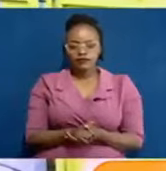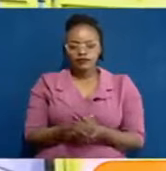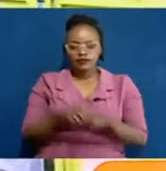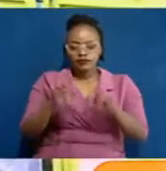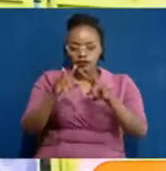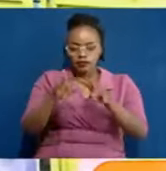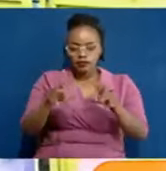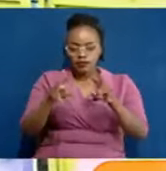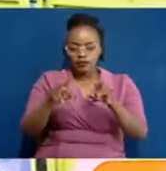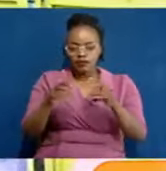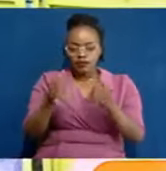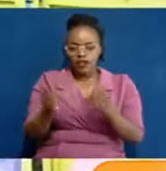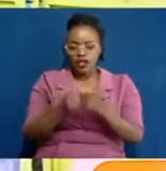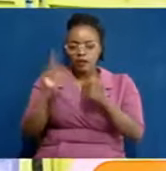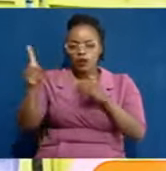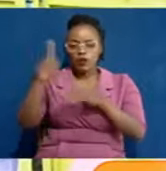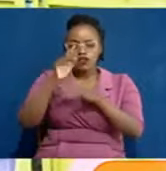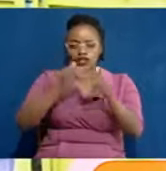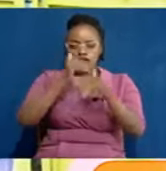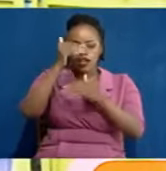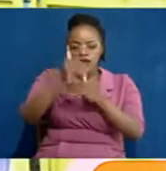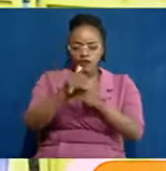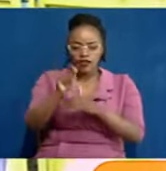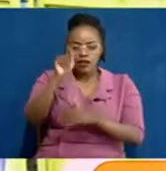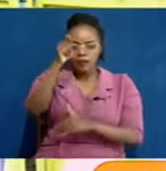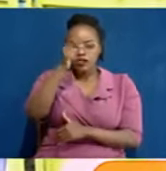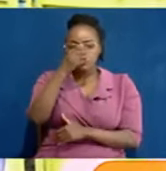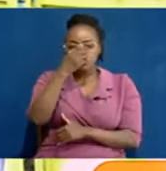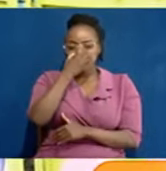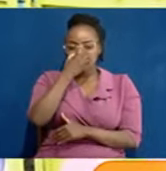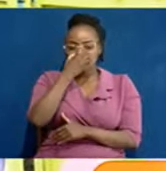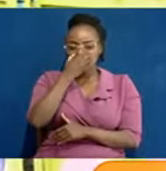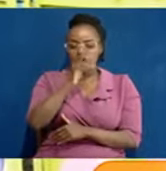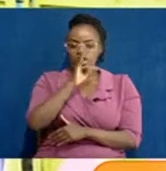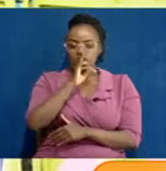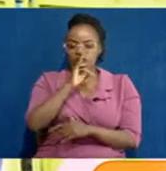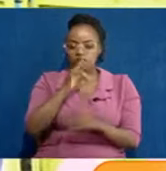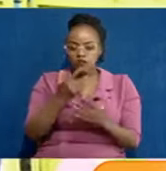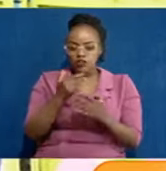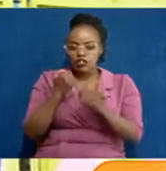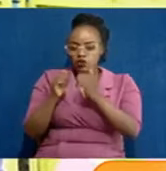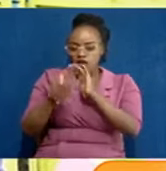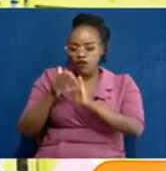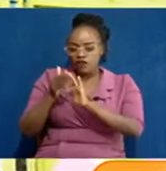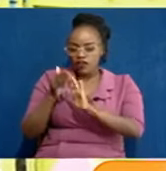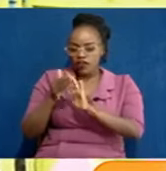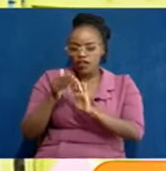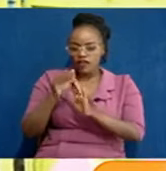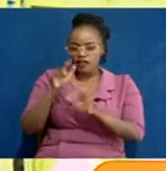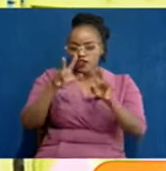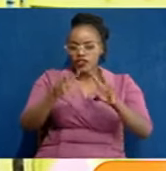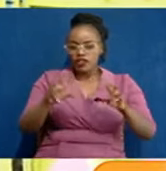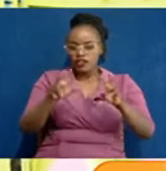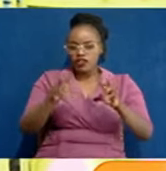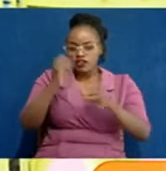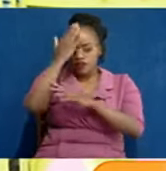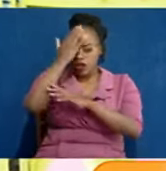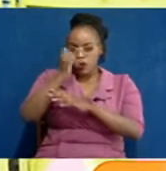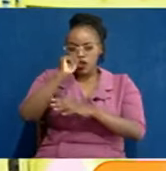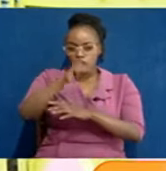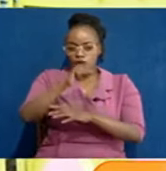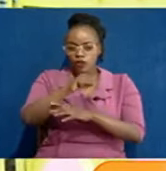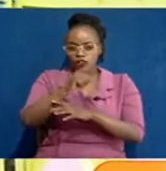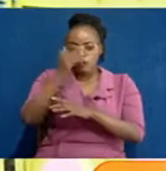Ukaguzi huu unajiri siku moja baada ya Rais William Ruto kuamuru kuharakishwa kwa uchunguzi ili